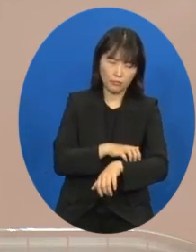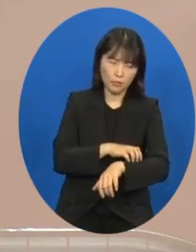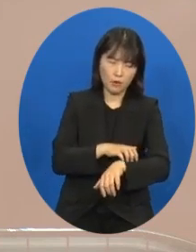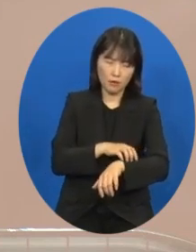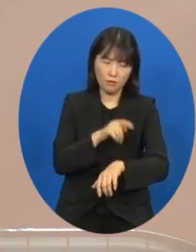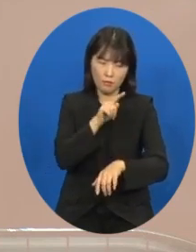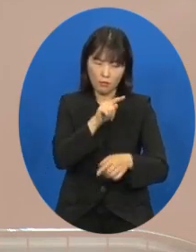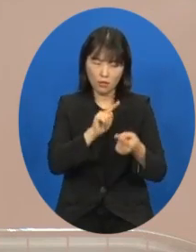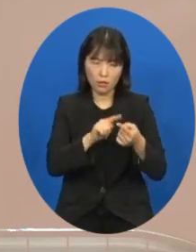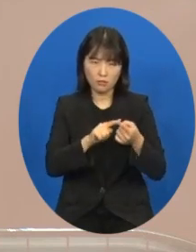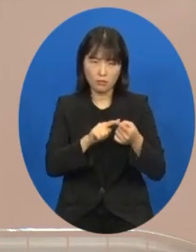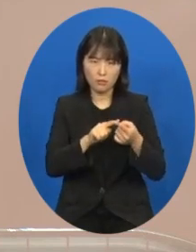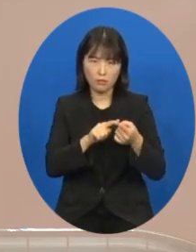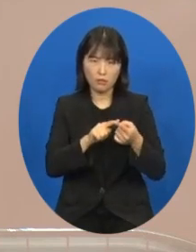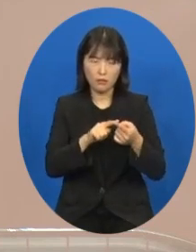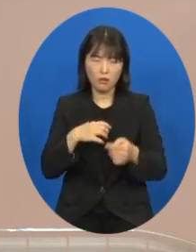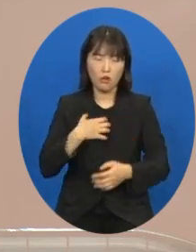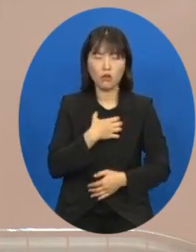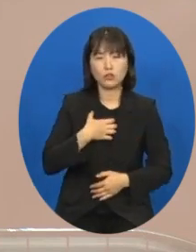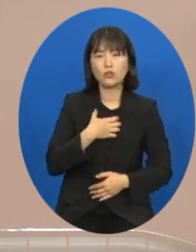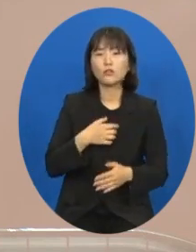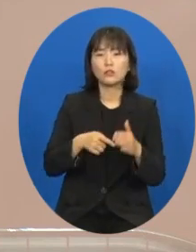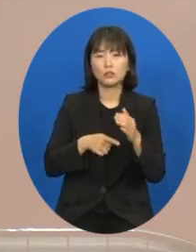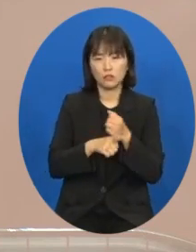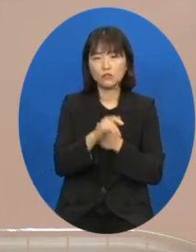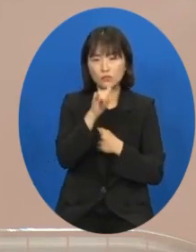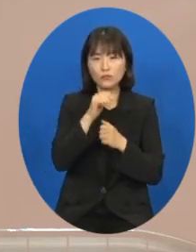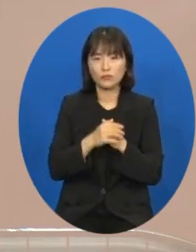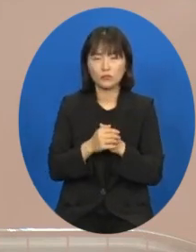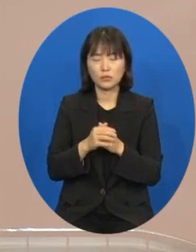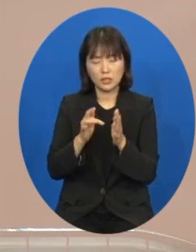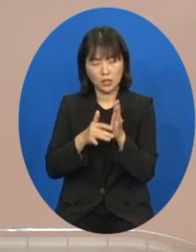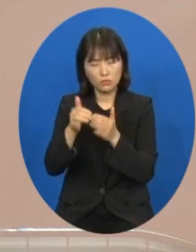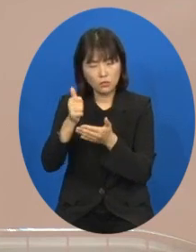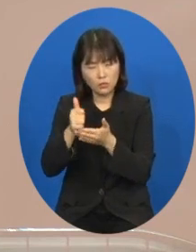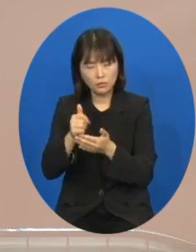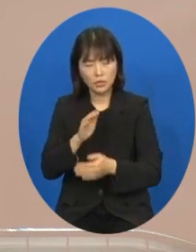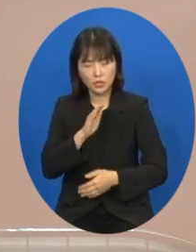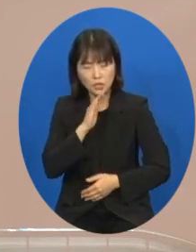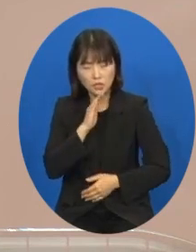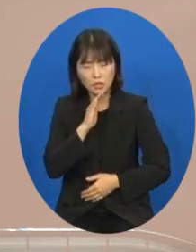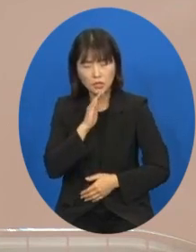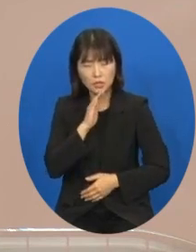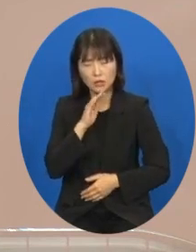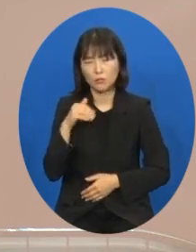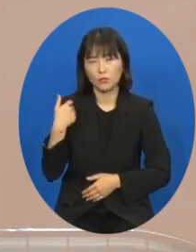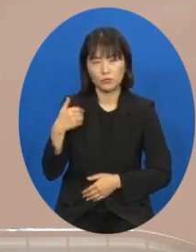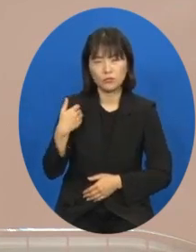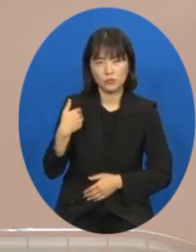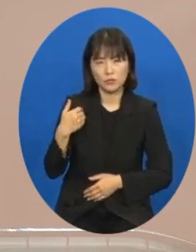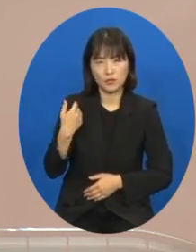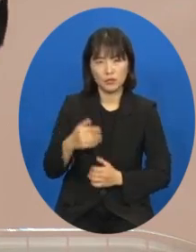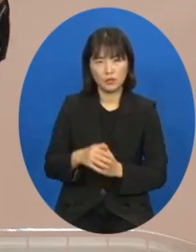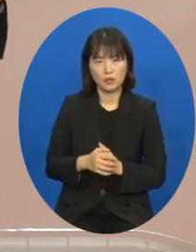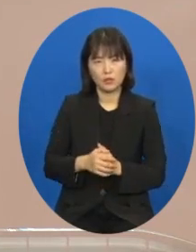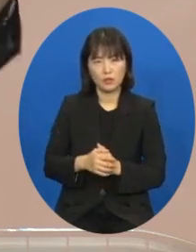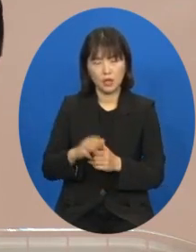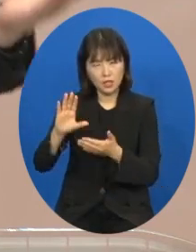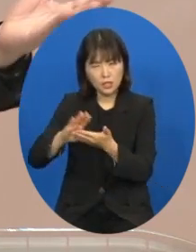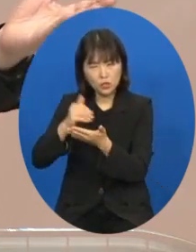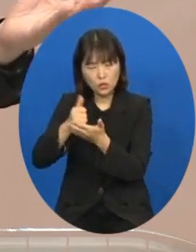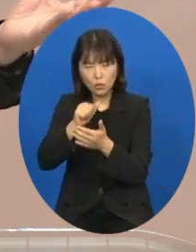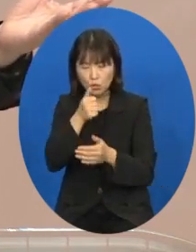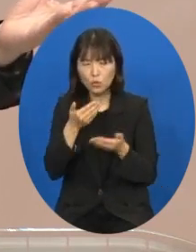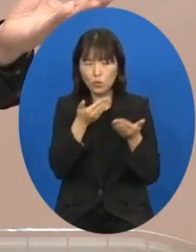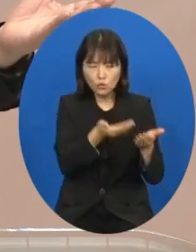것에 대해서 걱정한 이유예요. 아, 예수님을 진짜 아직도 모르는구나. 그렇게 그리스도라고